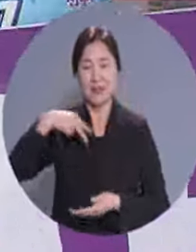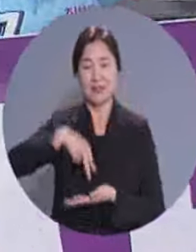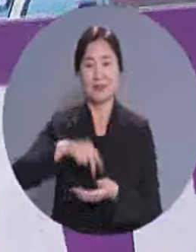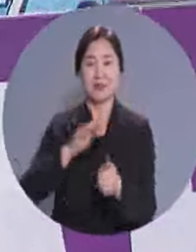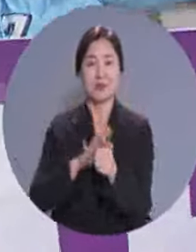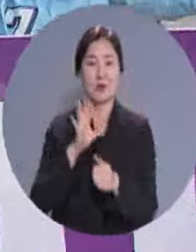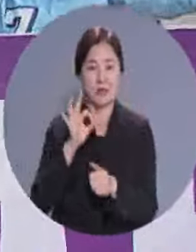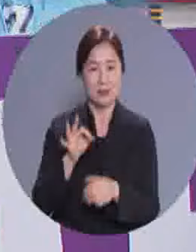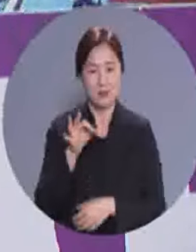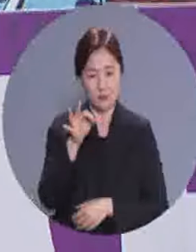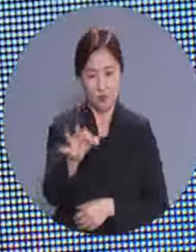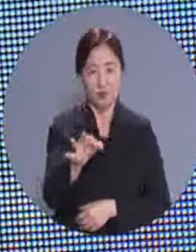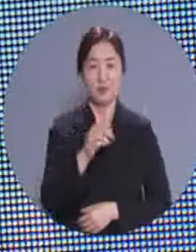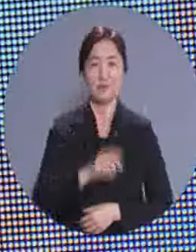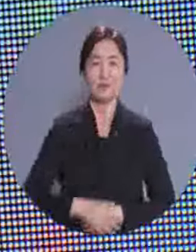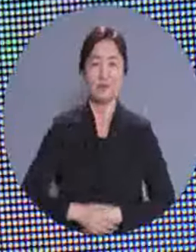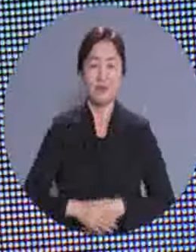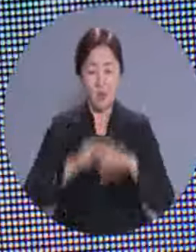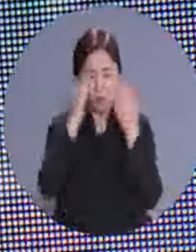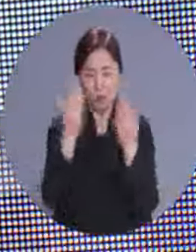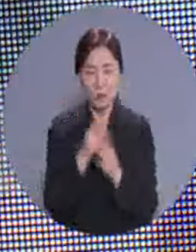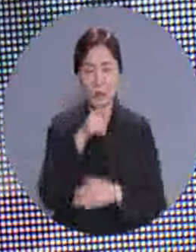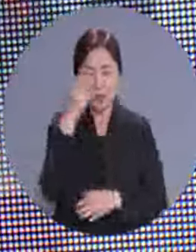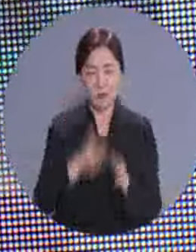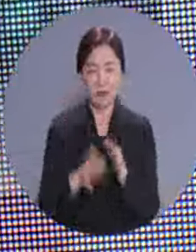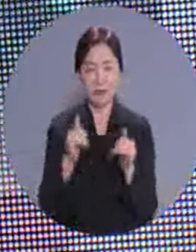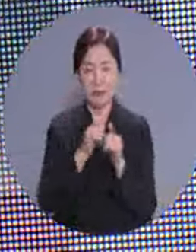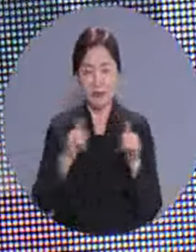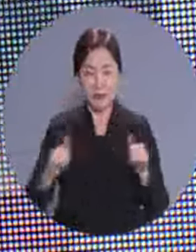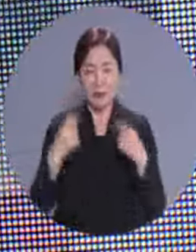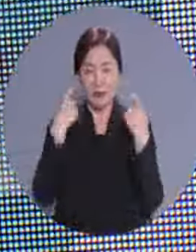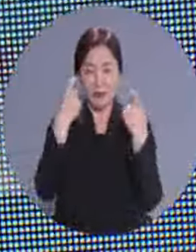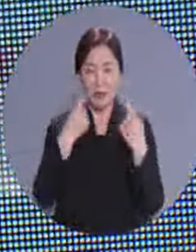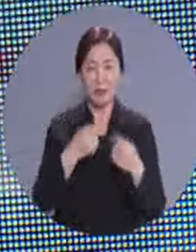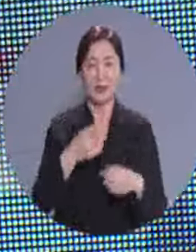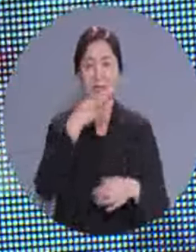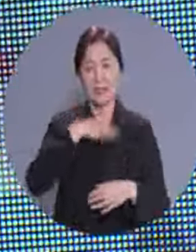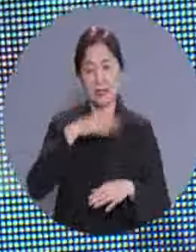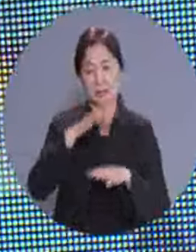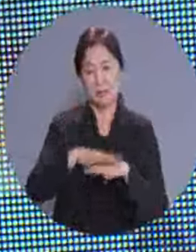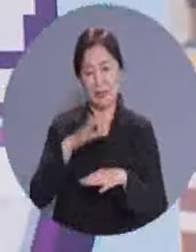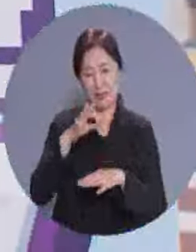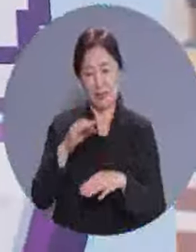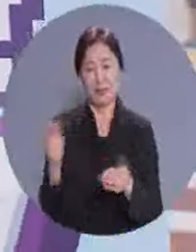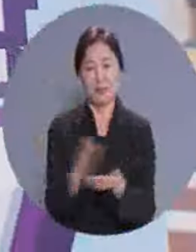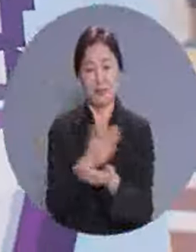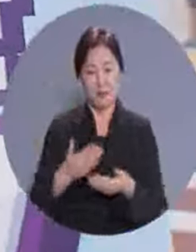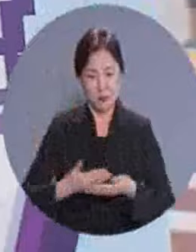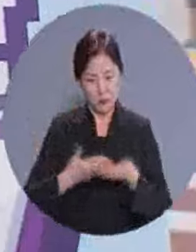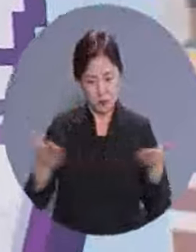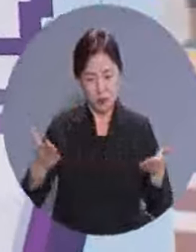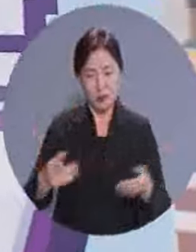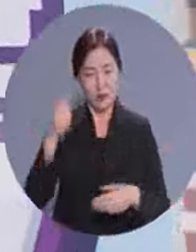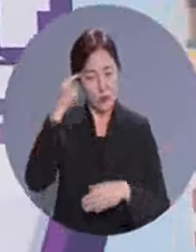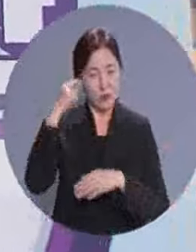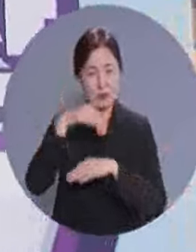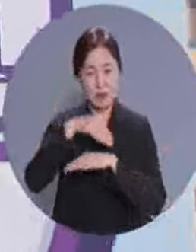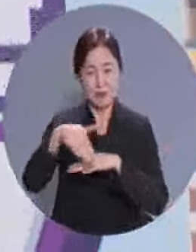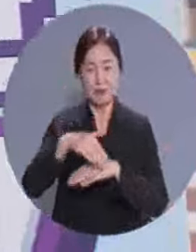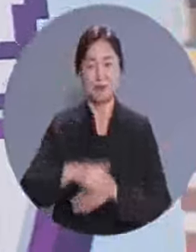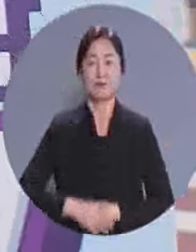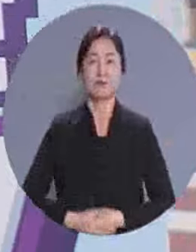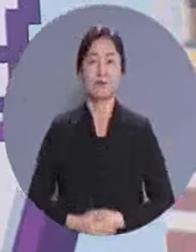지급하겠다고 밝힌 여 후보는 모든 여수 시민에게 관광이익배당금을 지급하겠다는 독특한 공약도